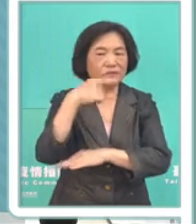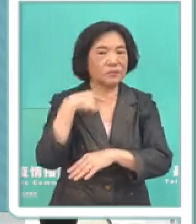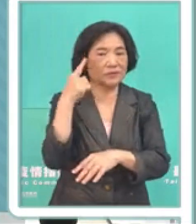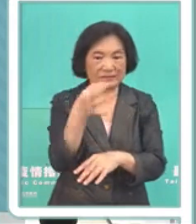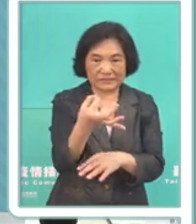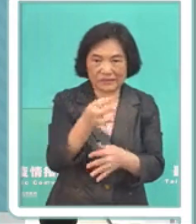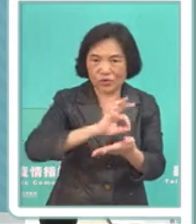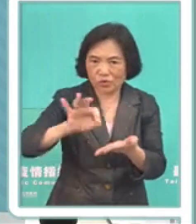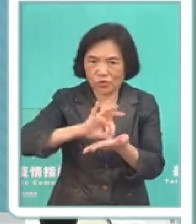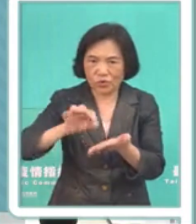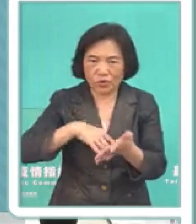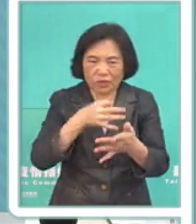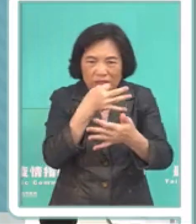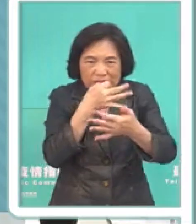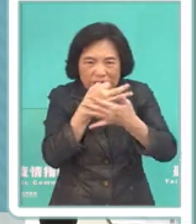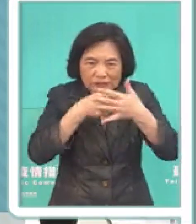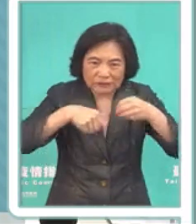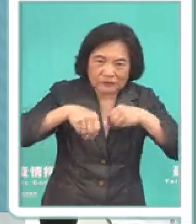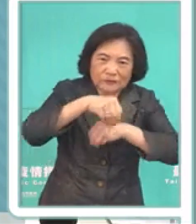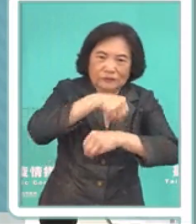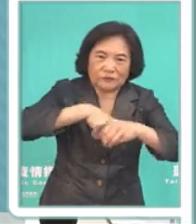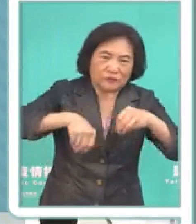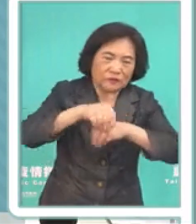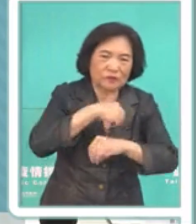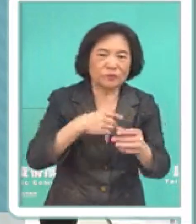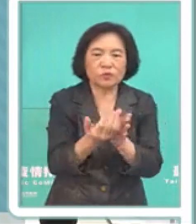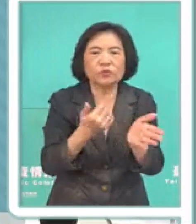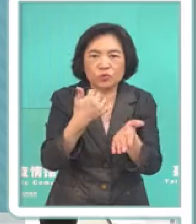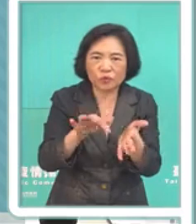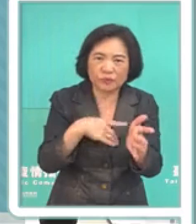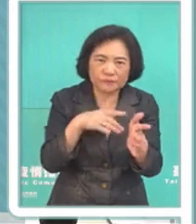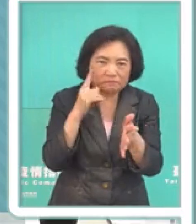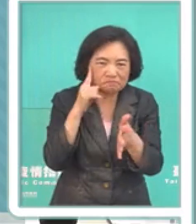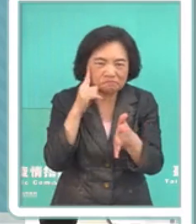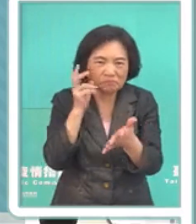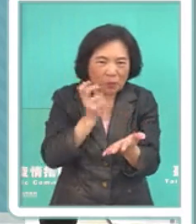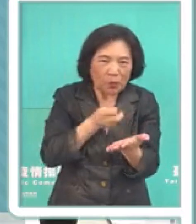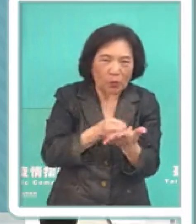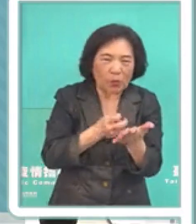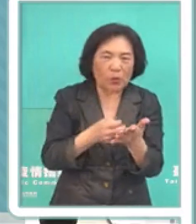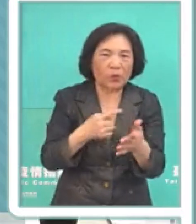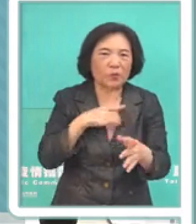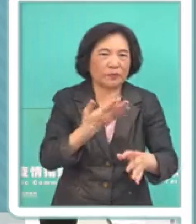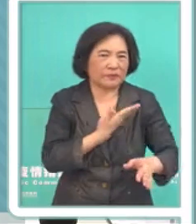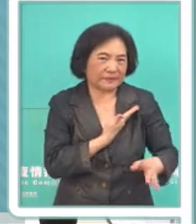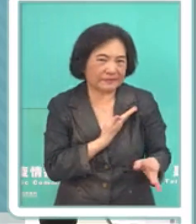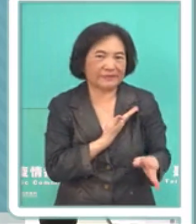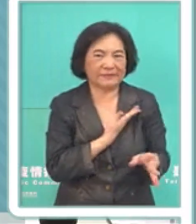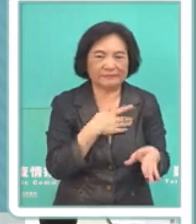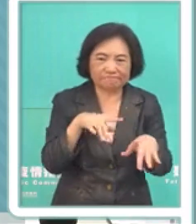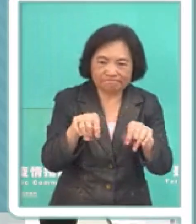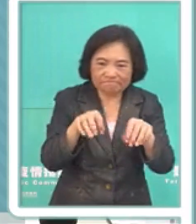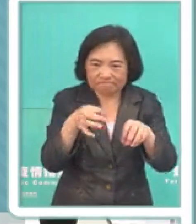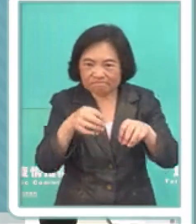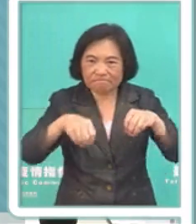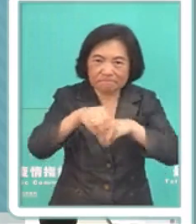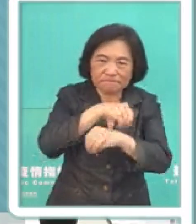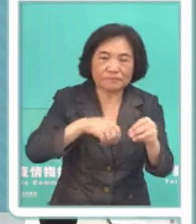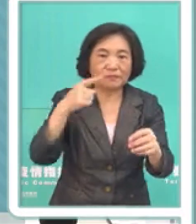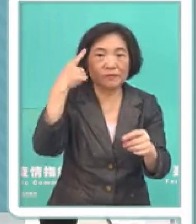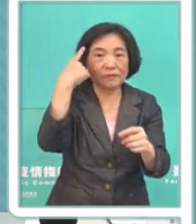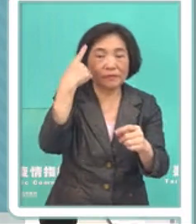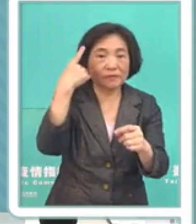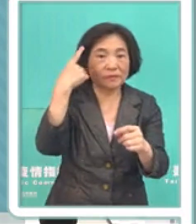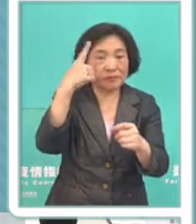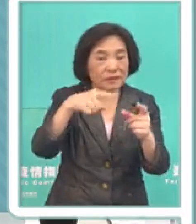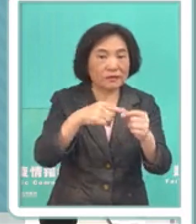都相当有节制，特别是我们在编明年的预算哦，到现在我们已经撑了，明年是执政